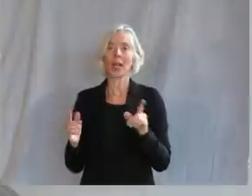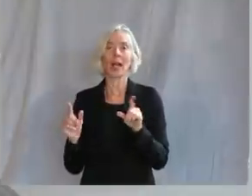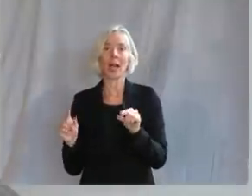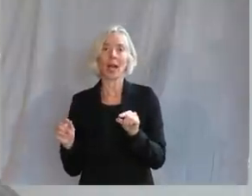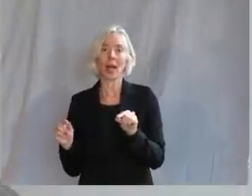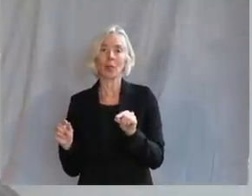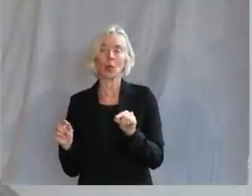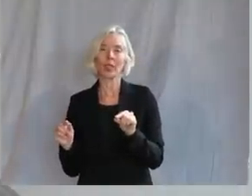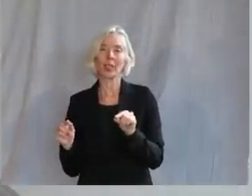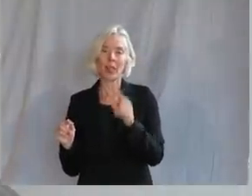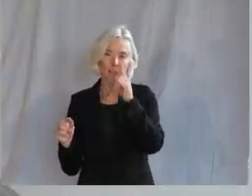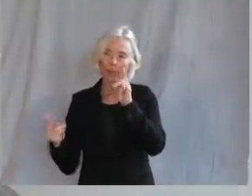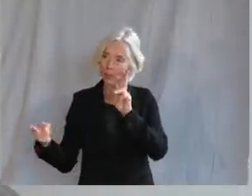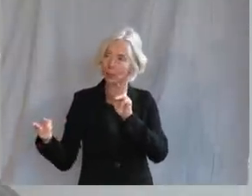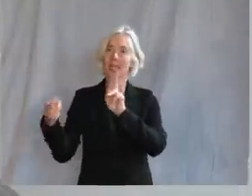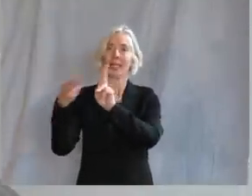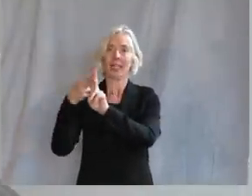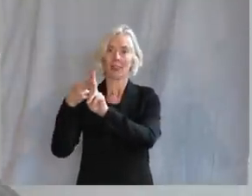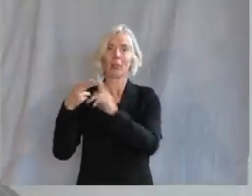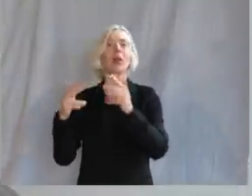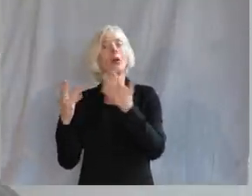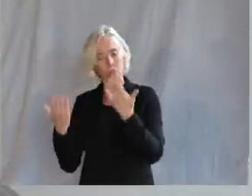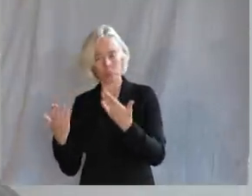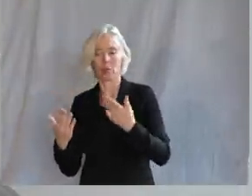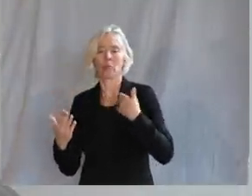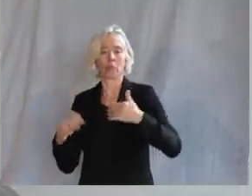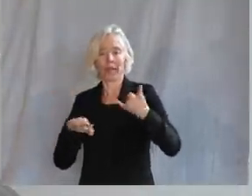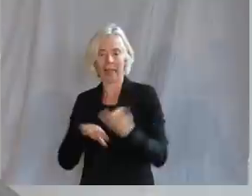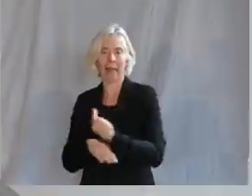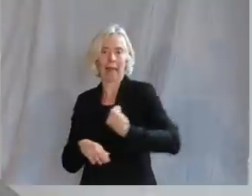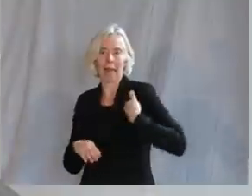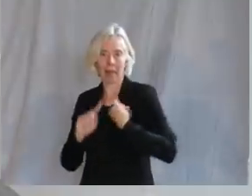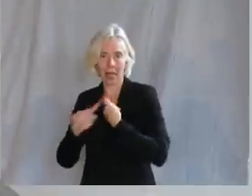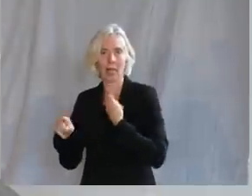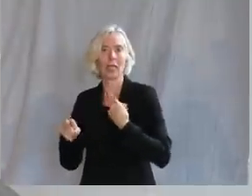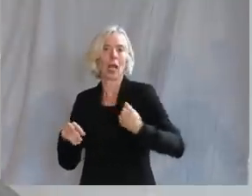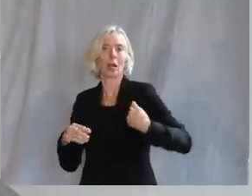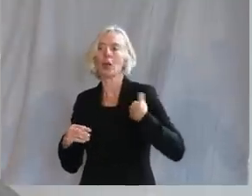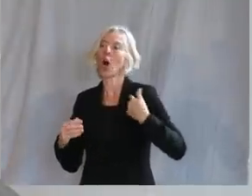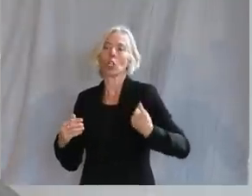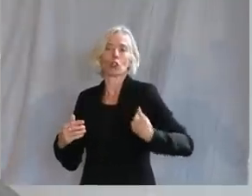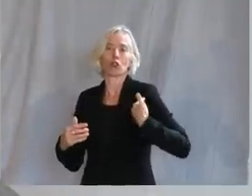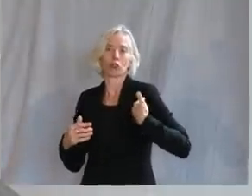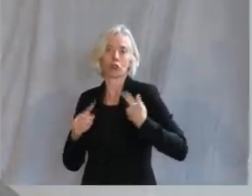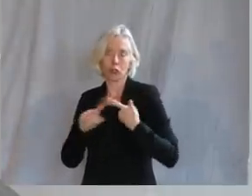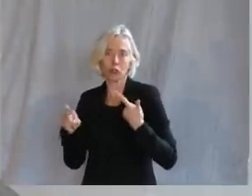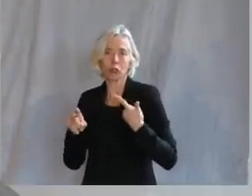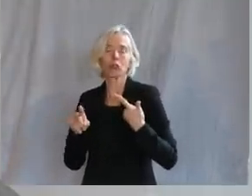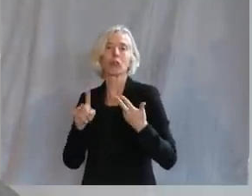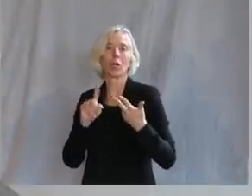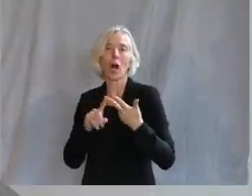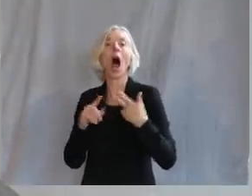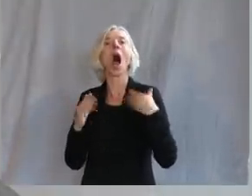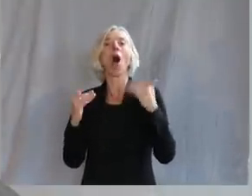Rahmen Ehegatten, eigener Hausstand, Lebenspartnerinnen und weitere Angehörige eines Hausstands